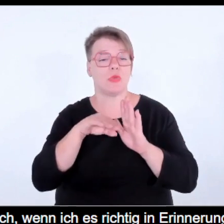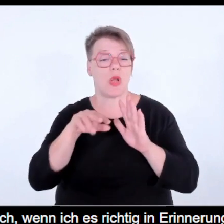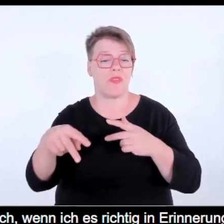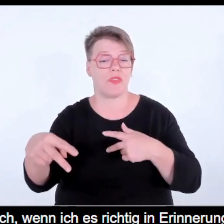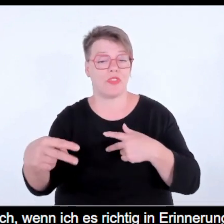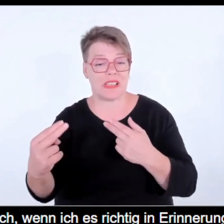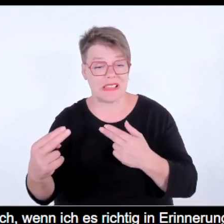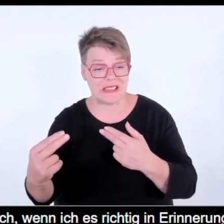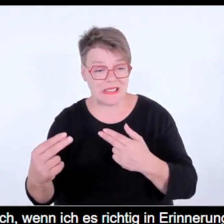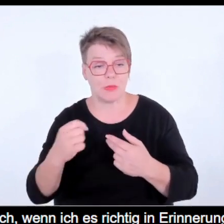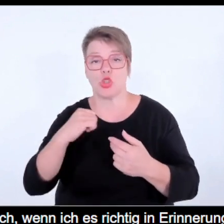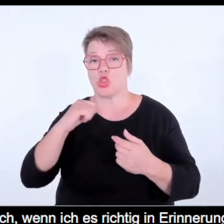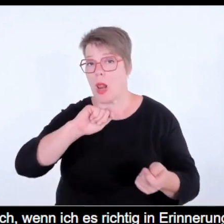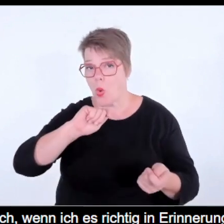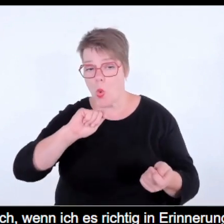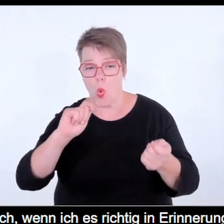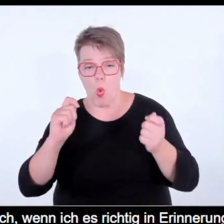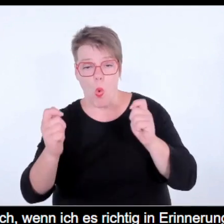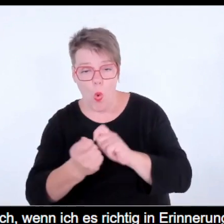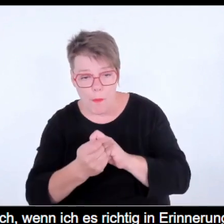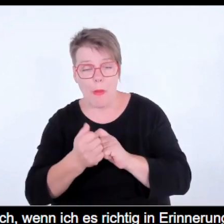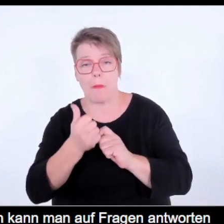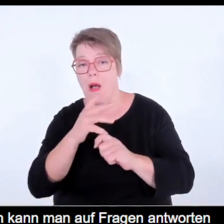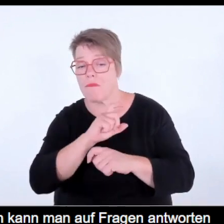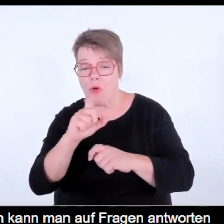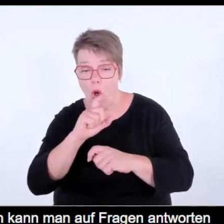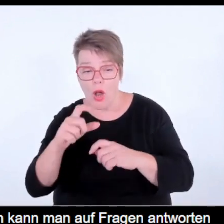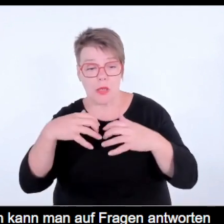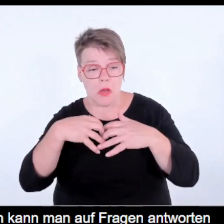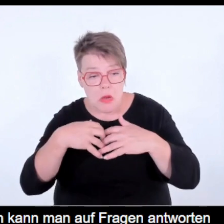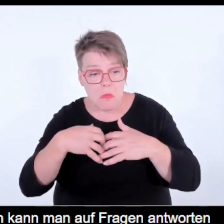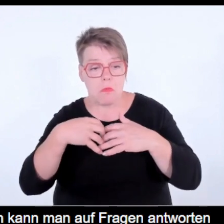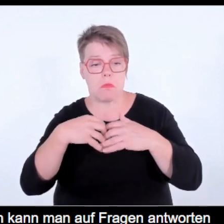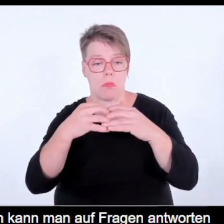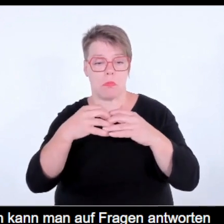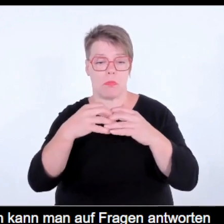festzurren und dann ist es so, dass am Ende die Personalfrage steht.